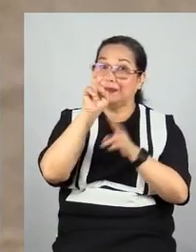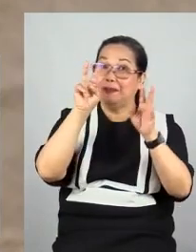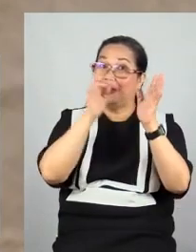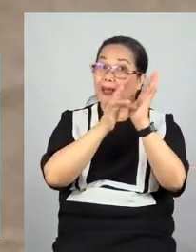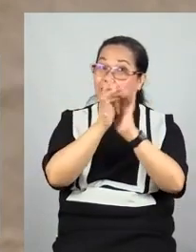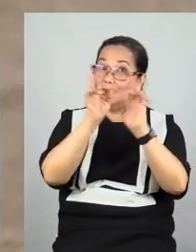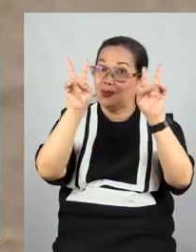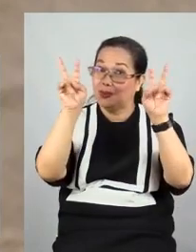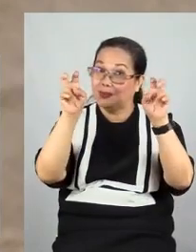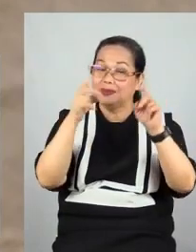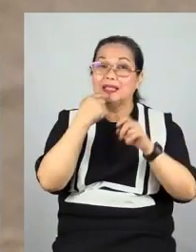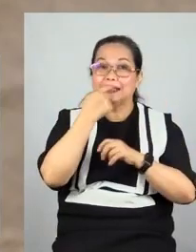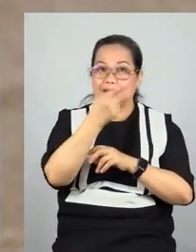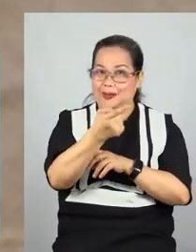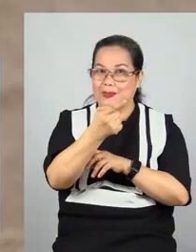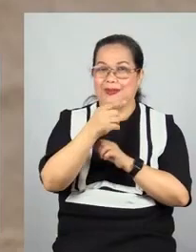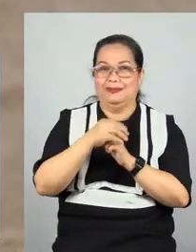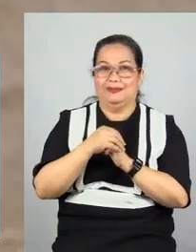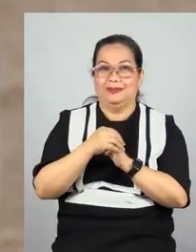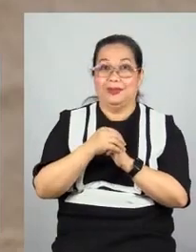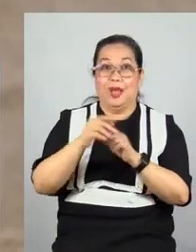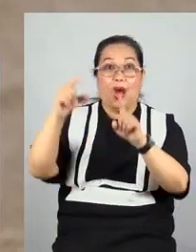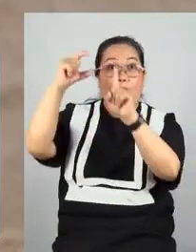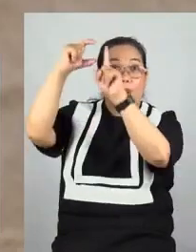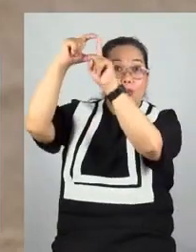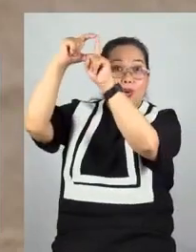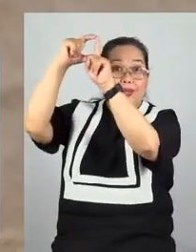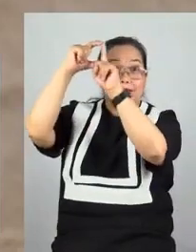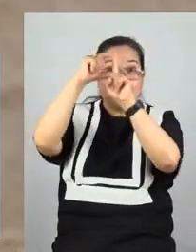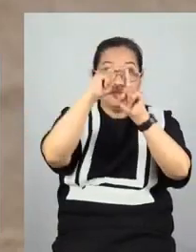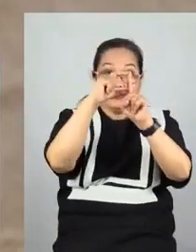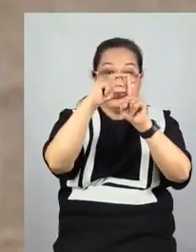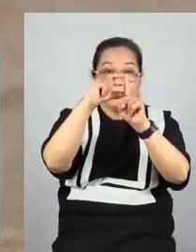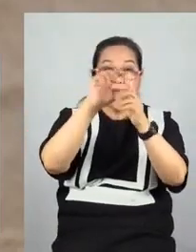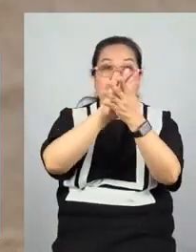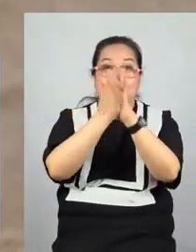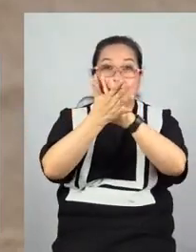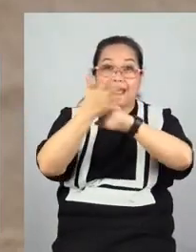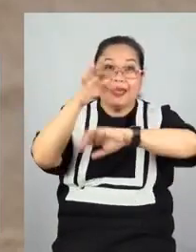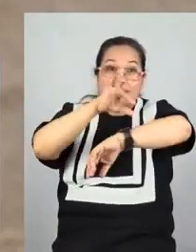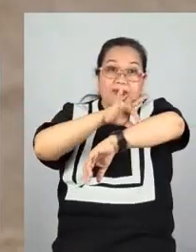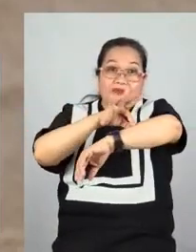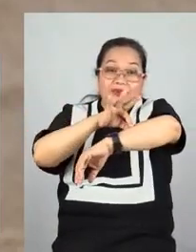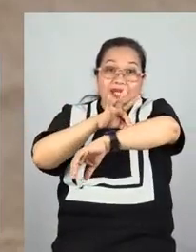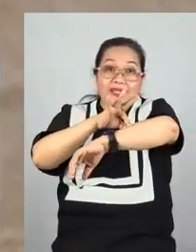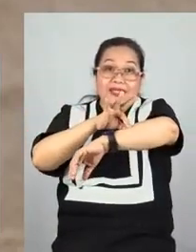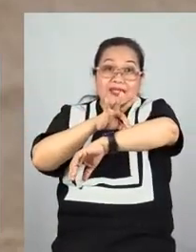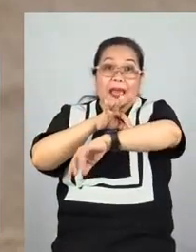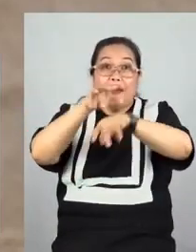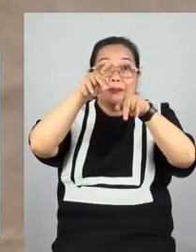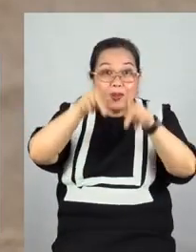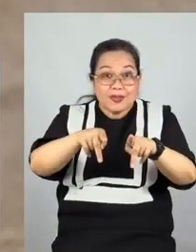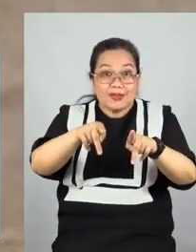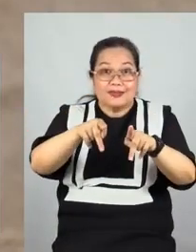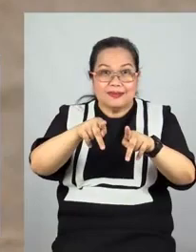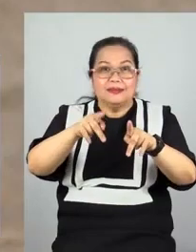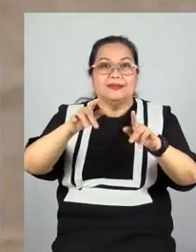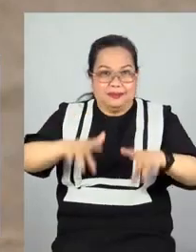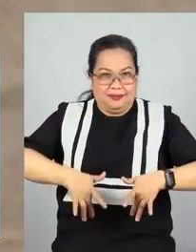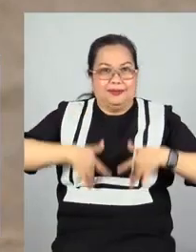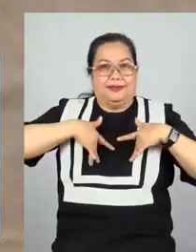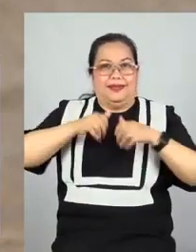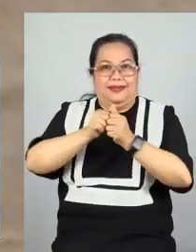roon, "And the Word became flesh and dwelt among